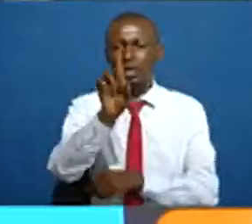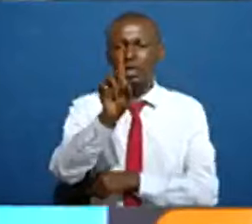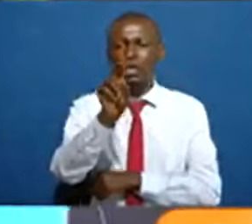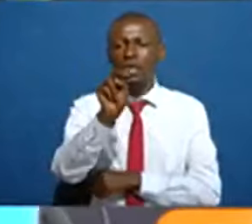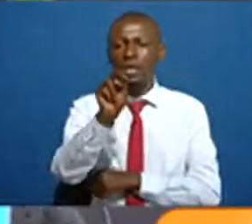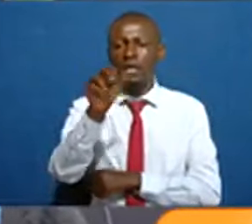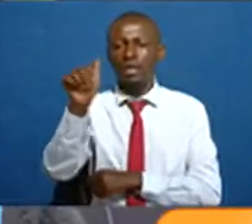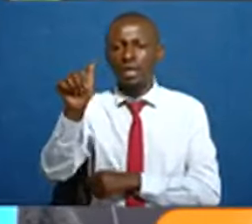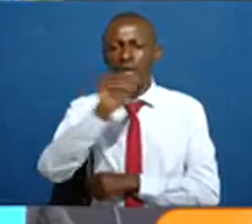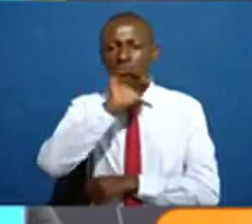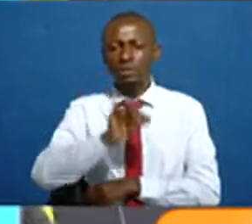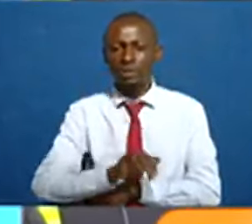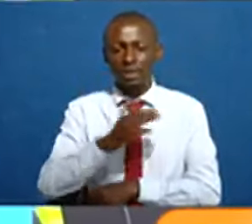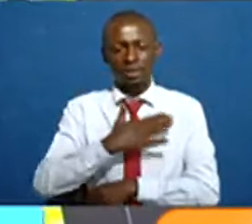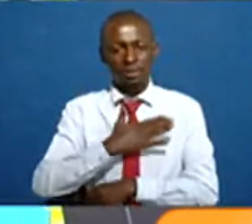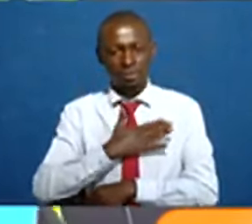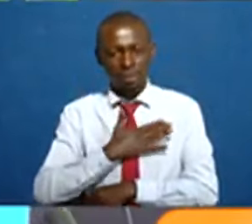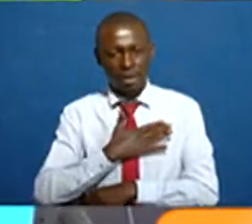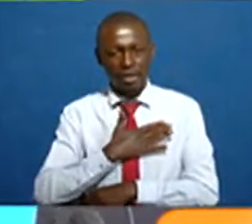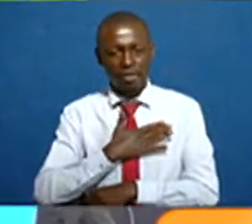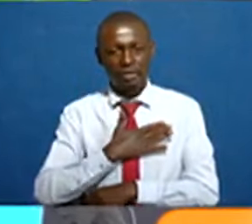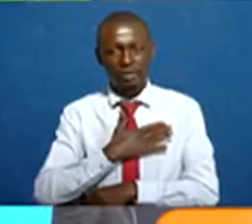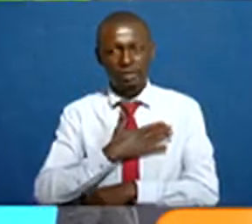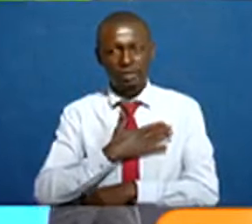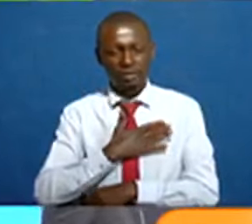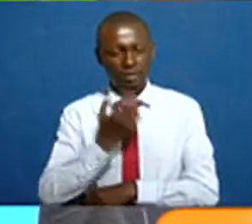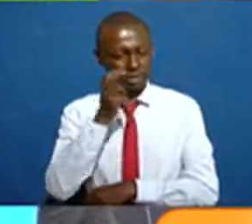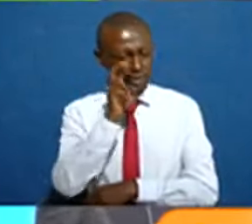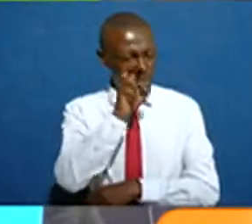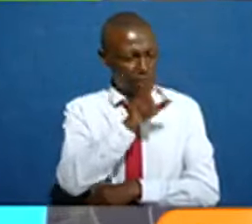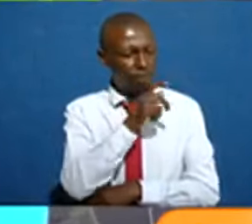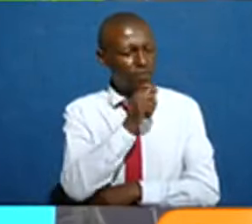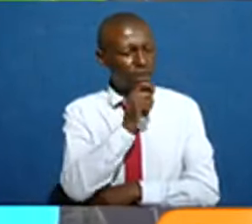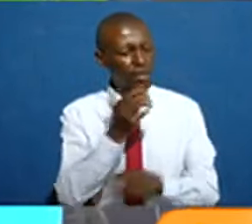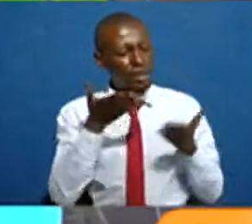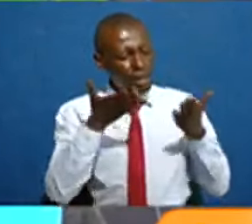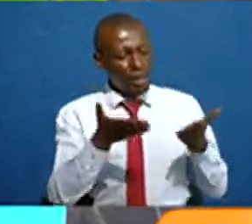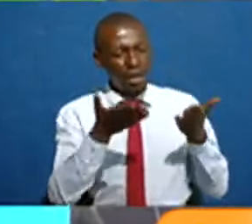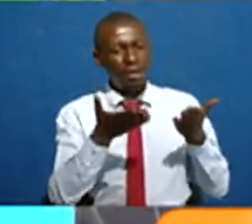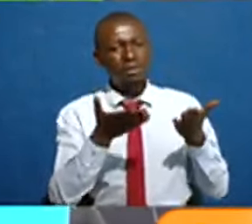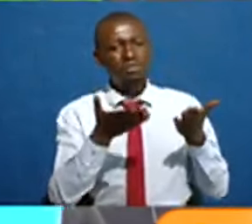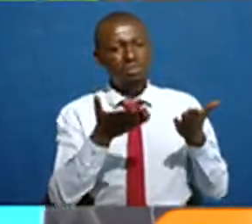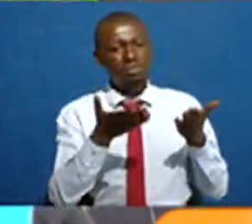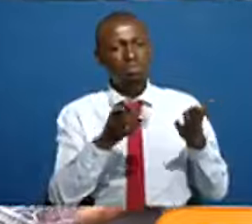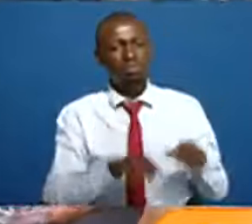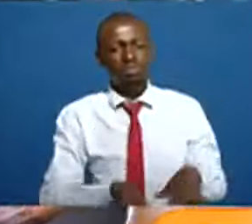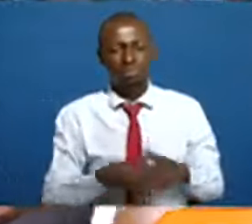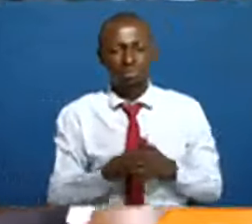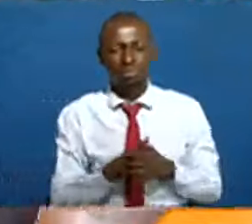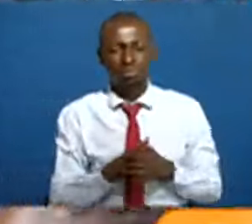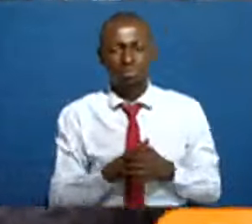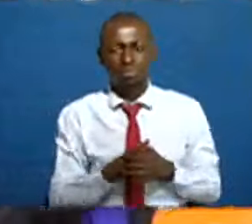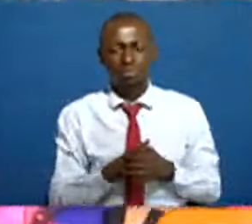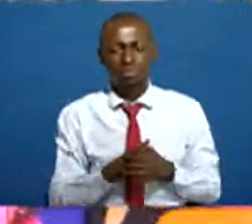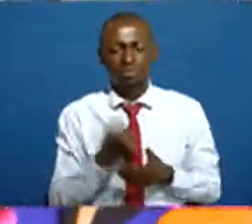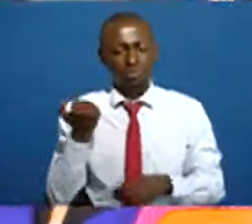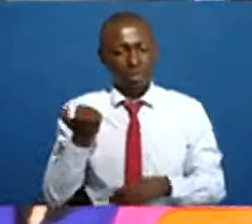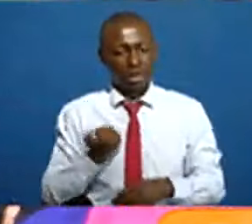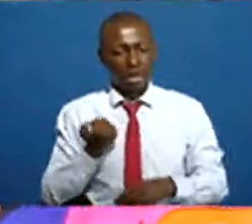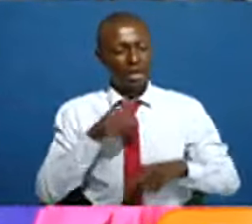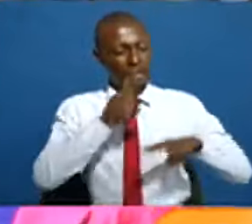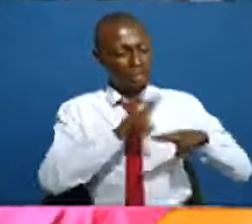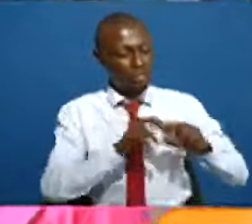Paisan Chege. Na Chege ndio alikuta baba yake amelala kama ameangalia na chini, akamgeuza. Wasichana wakakaa hapo kwa